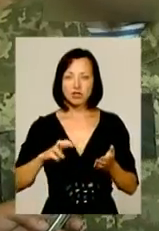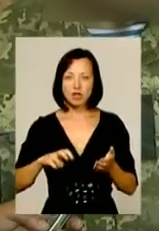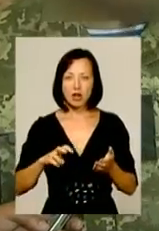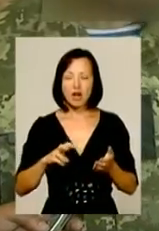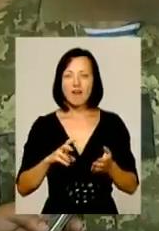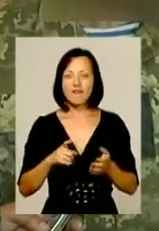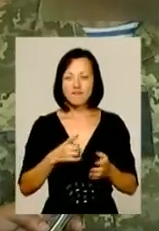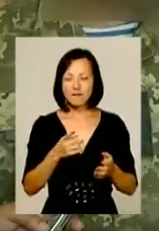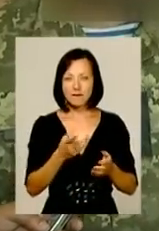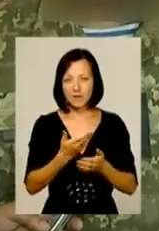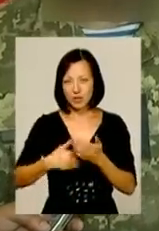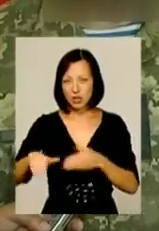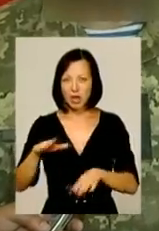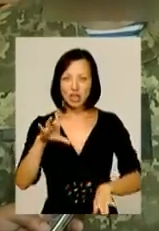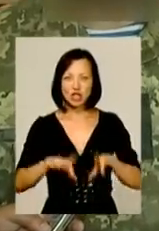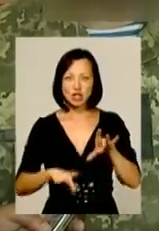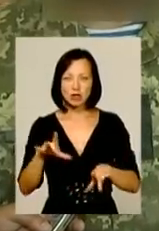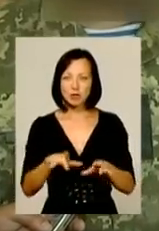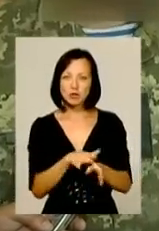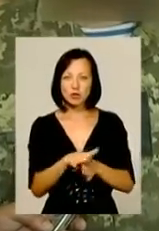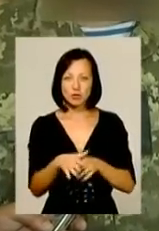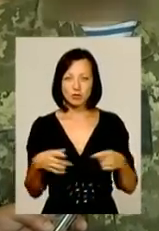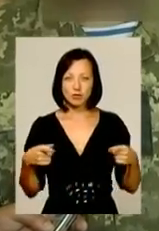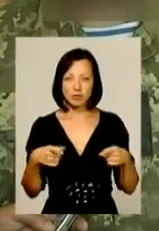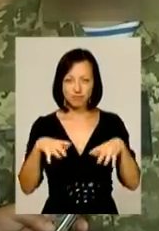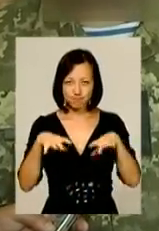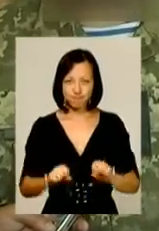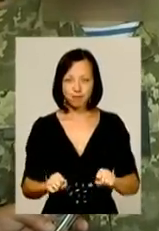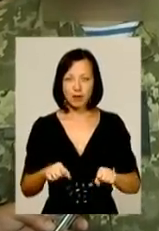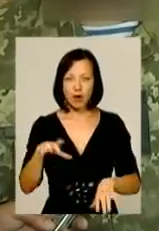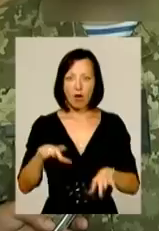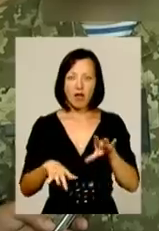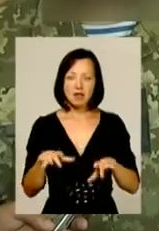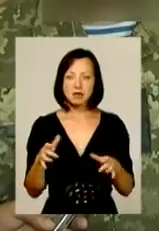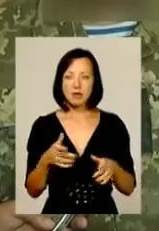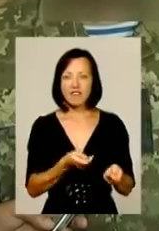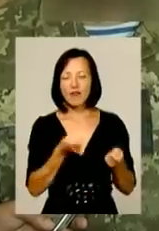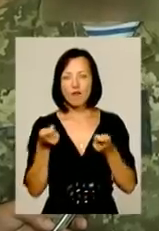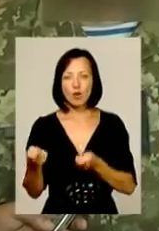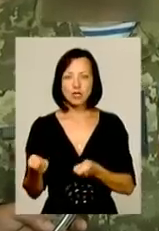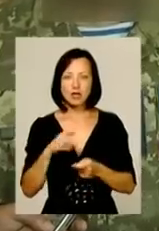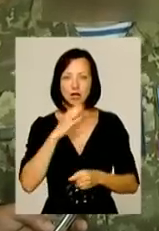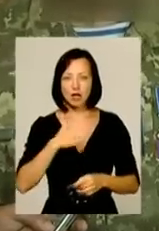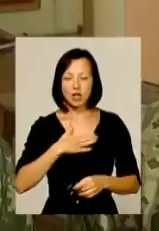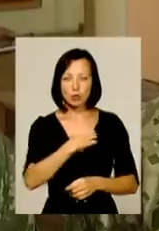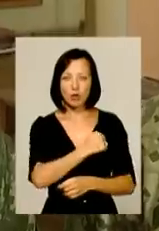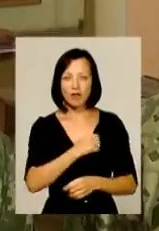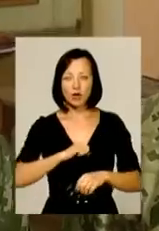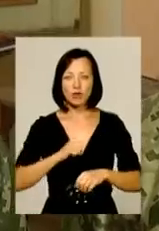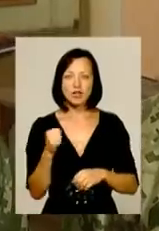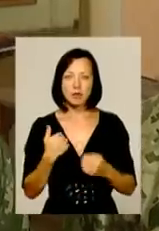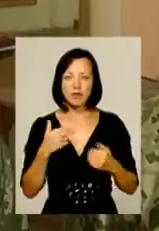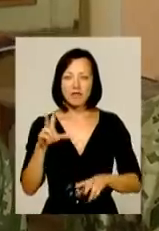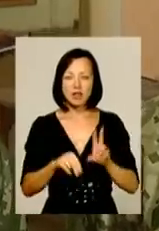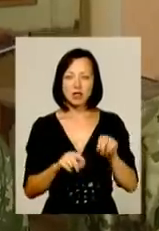джипі, який ви побачите потім фотографії абсолютно з усіма простреленими колесами, вивозили наших бойових товаришів. Ми